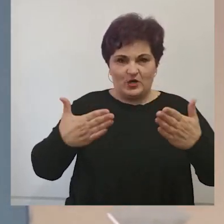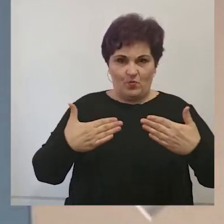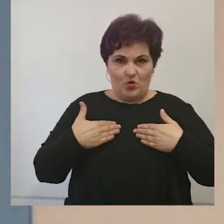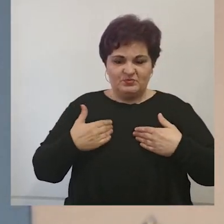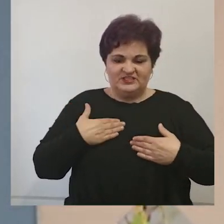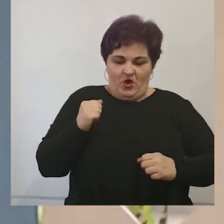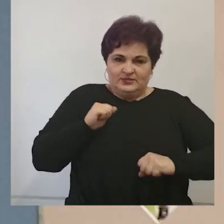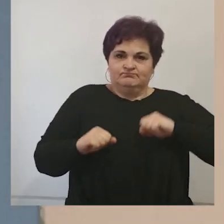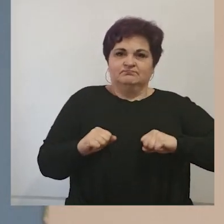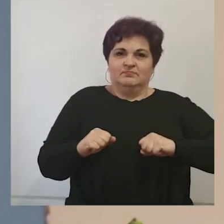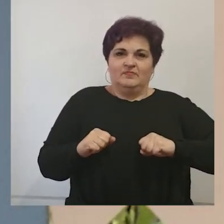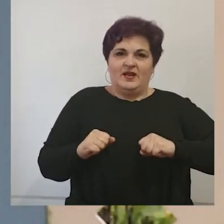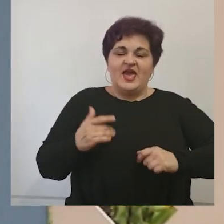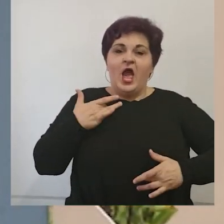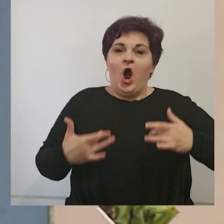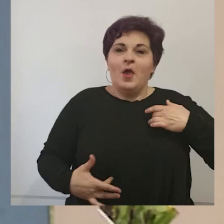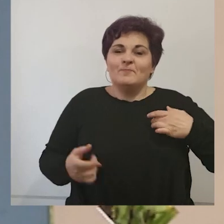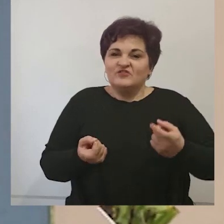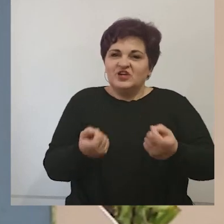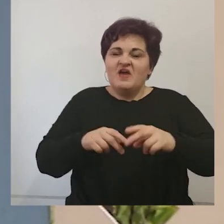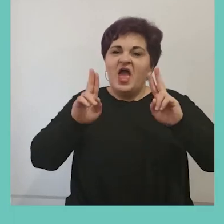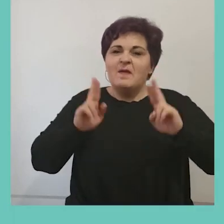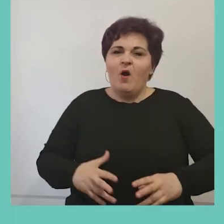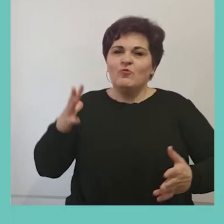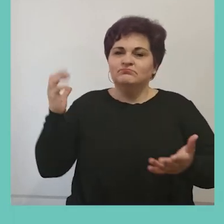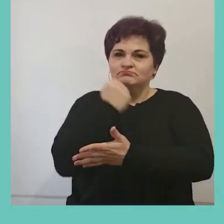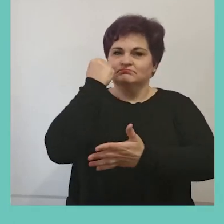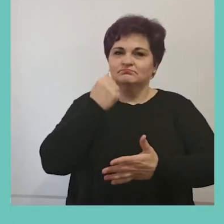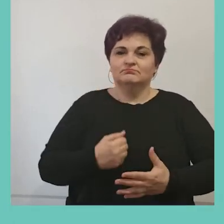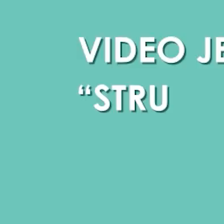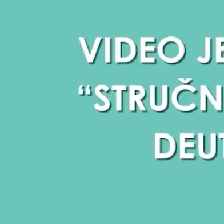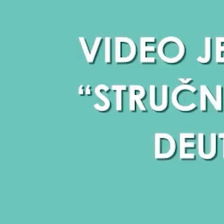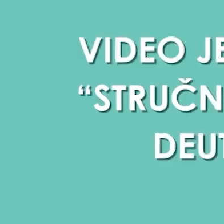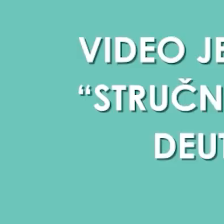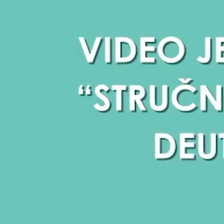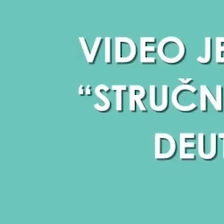vjerom u sebe i svoje sposobnosti, profesionalni izazovi mogu ostvariti.